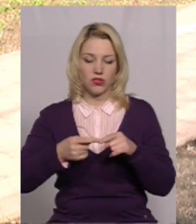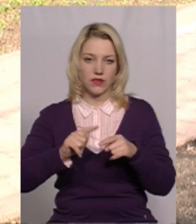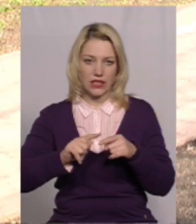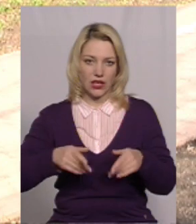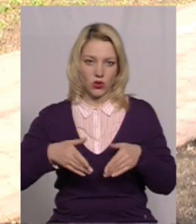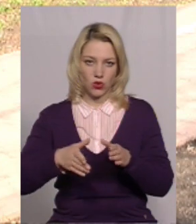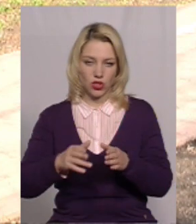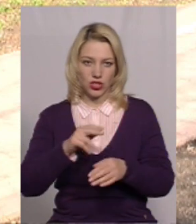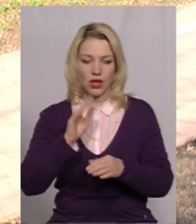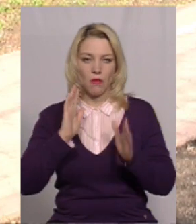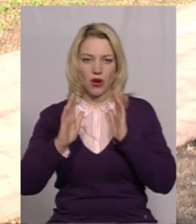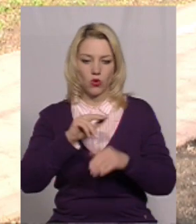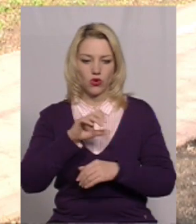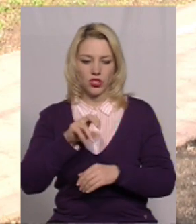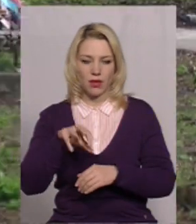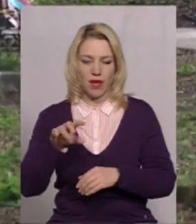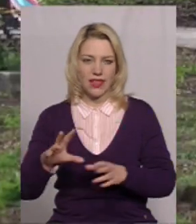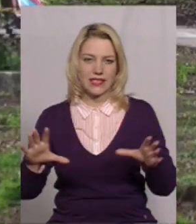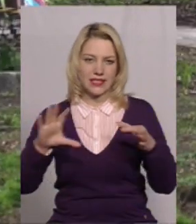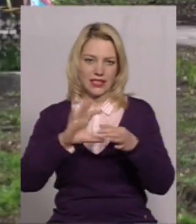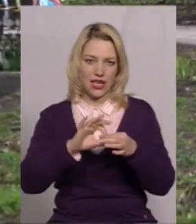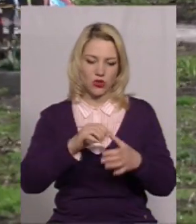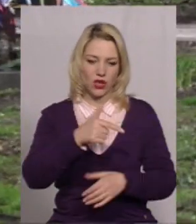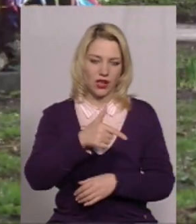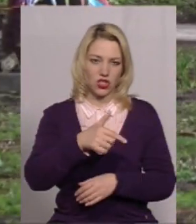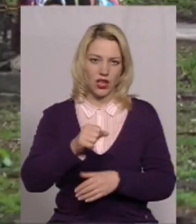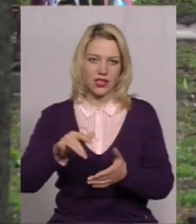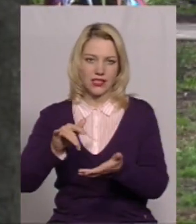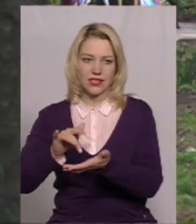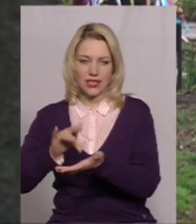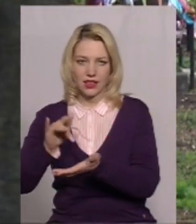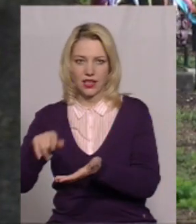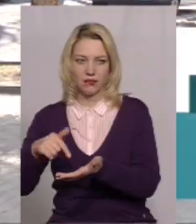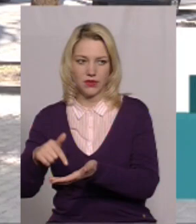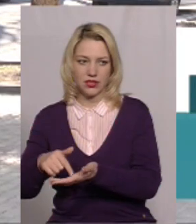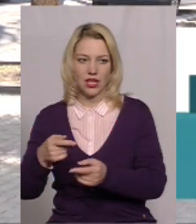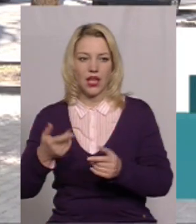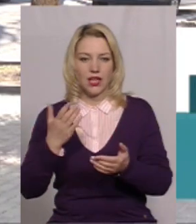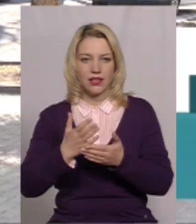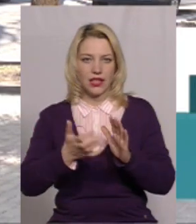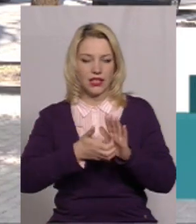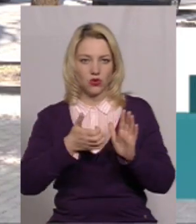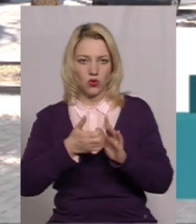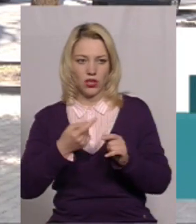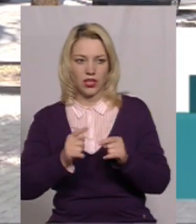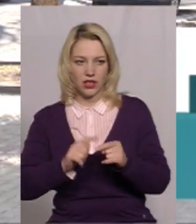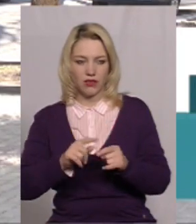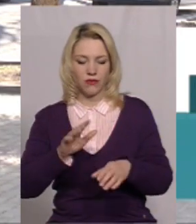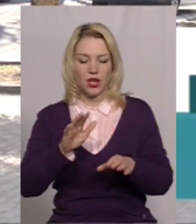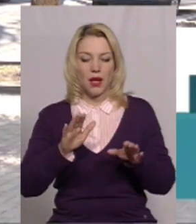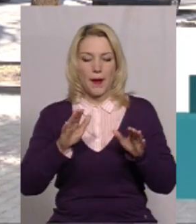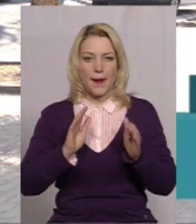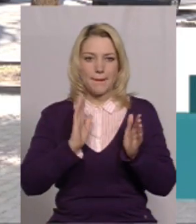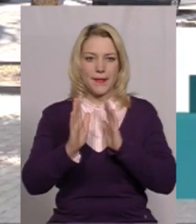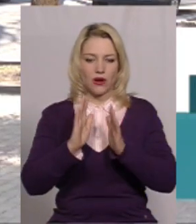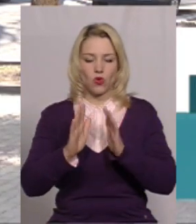Михайла Чекмана. Вона з'єднує мікрорайон Гречани із центром міста. Є окремі недоліки в парку, місцями вона